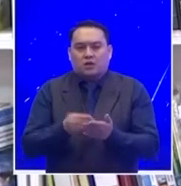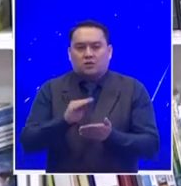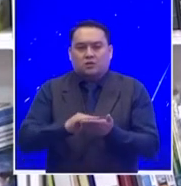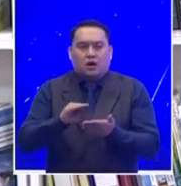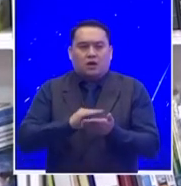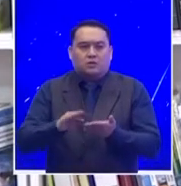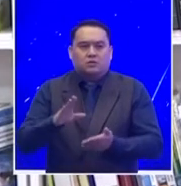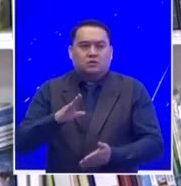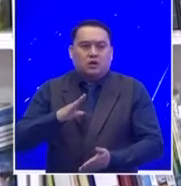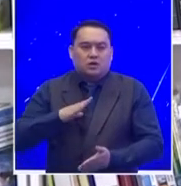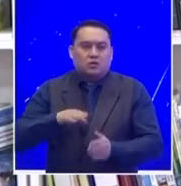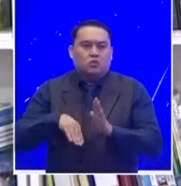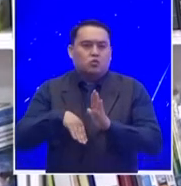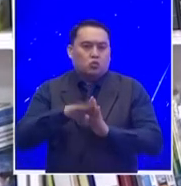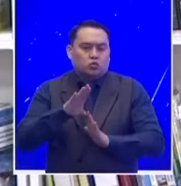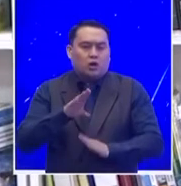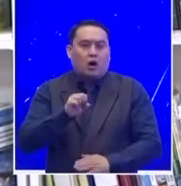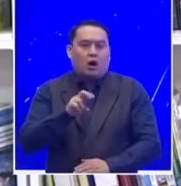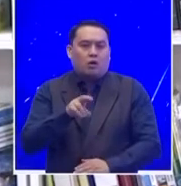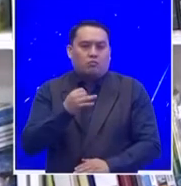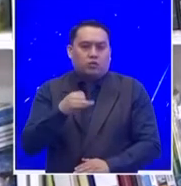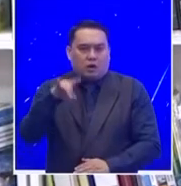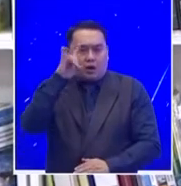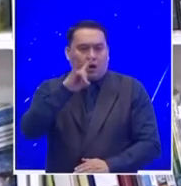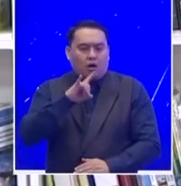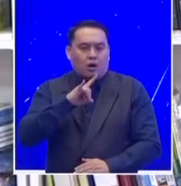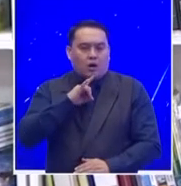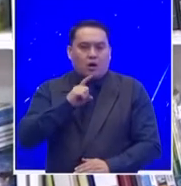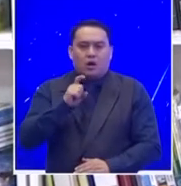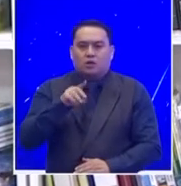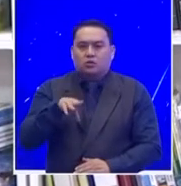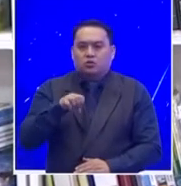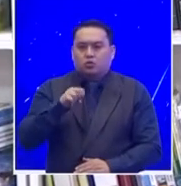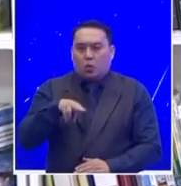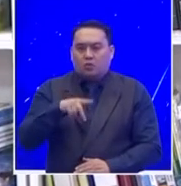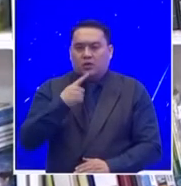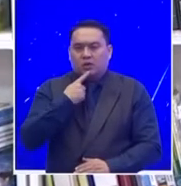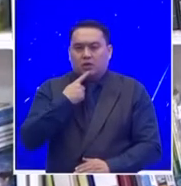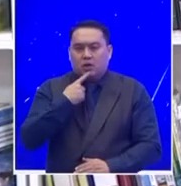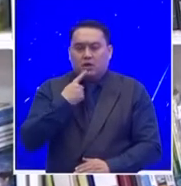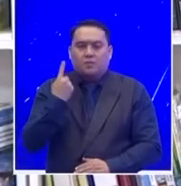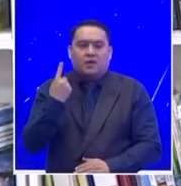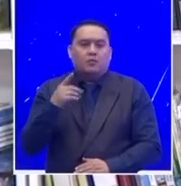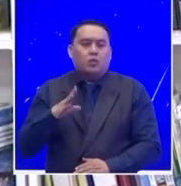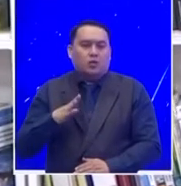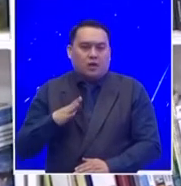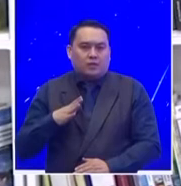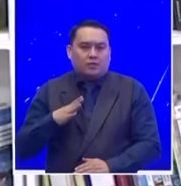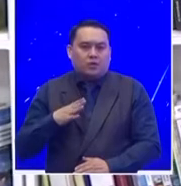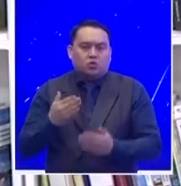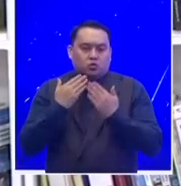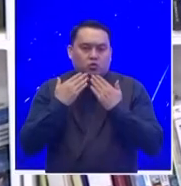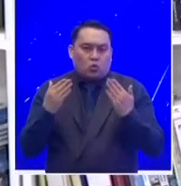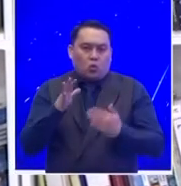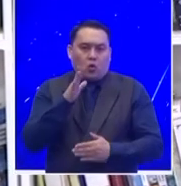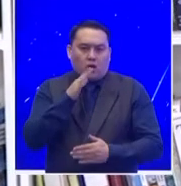ішінен үздік шықты. Абай да қазақ даласына Эзоп тілін енгізгендердің бірі де бірегей атанды. Десе де соңғы